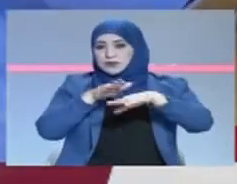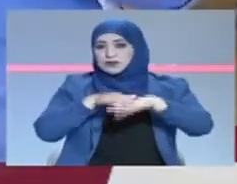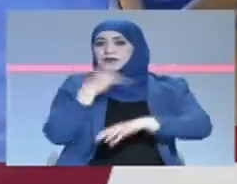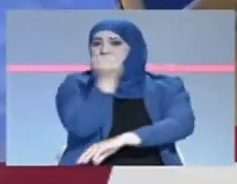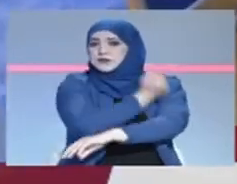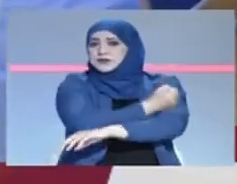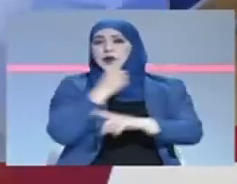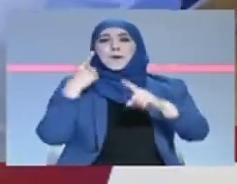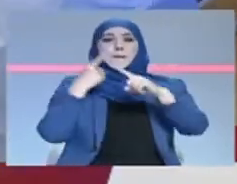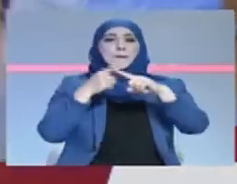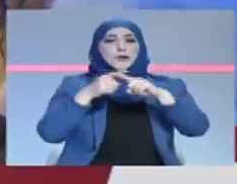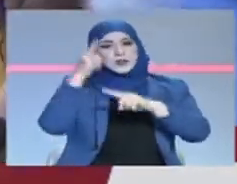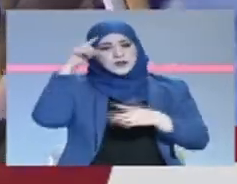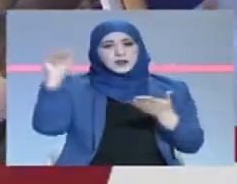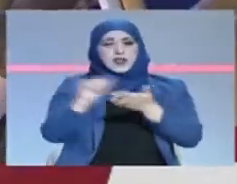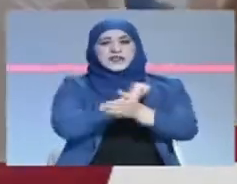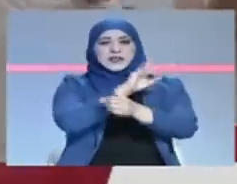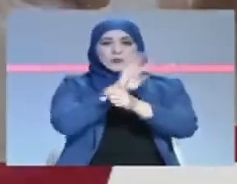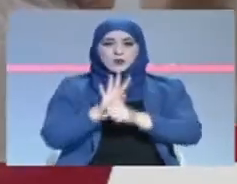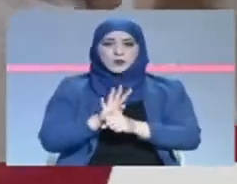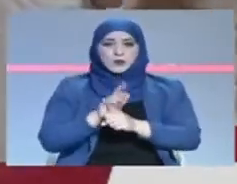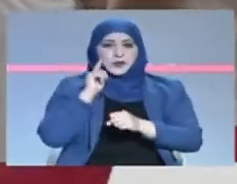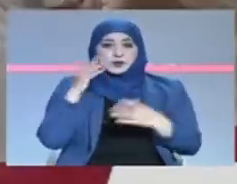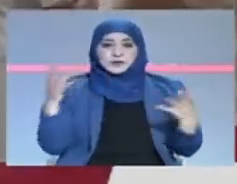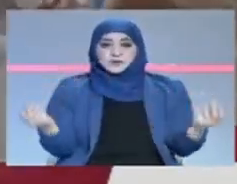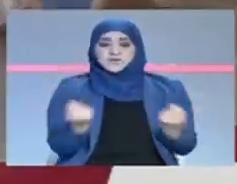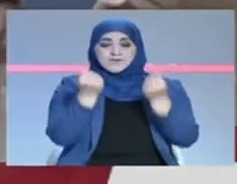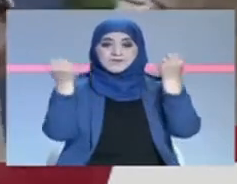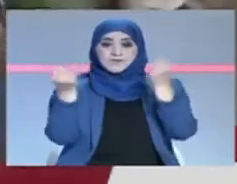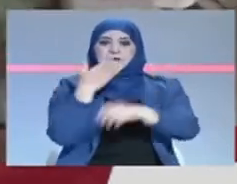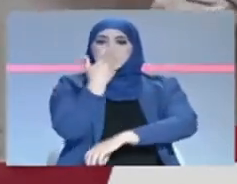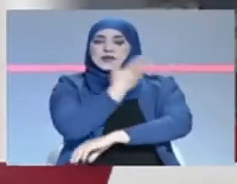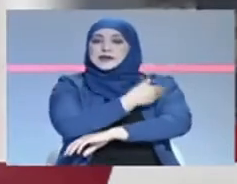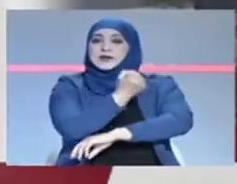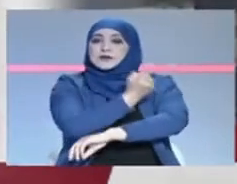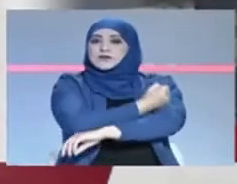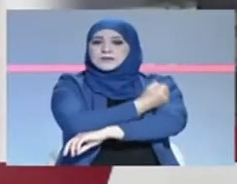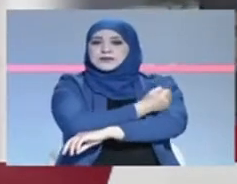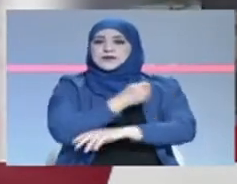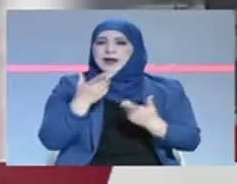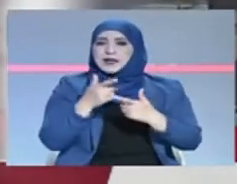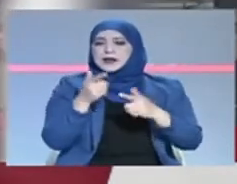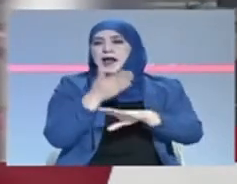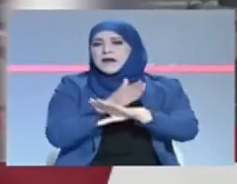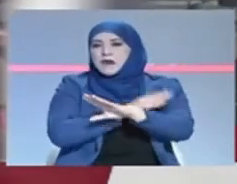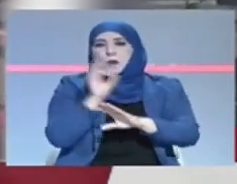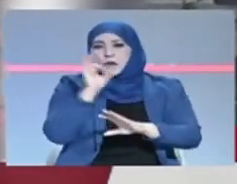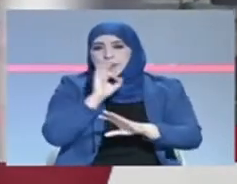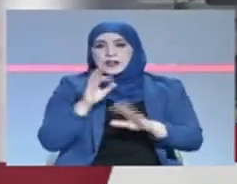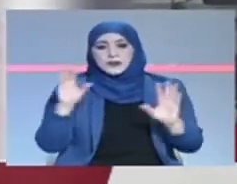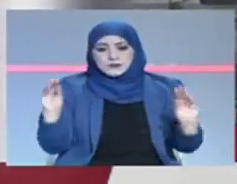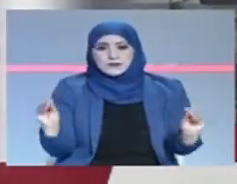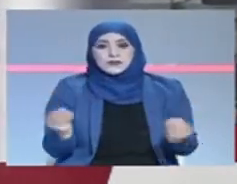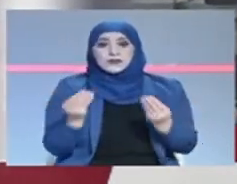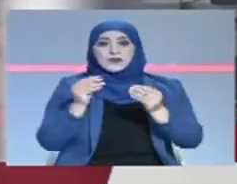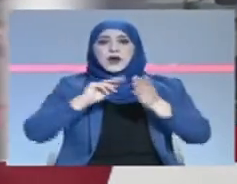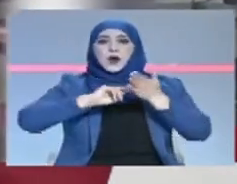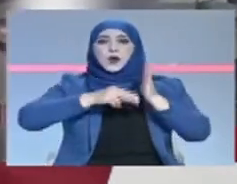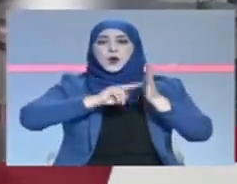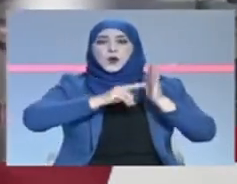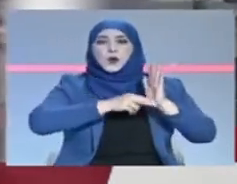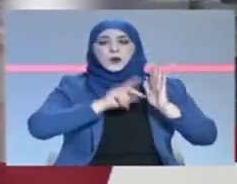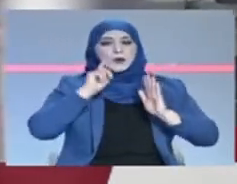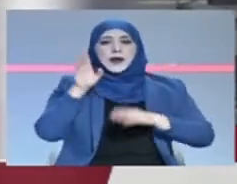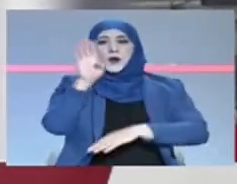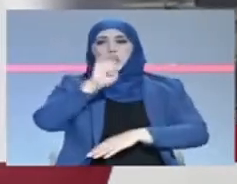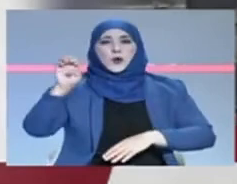السبيل الدائم للخروج من الجائحة. حملة تلقيح عابرة للحدود على نطاق غير مسبوق استدعت إبرام أوروبا عقودا مع عدد